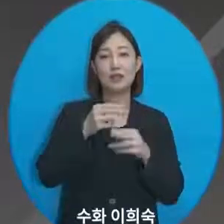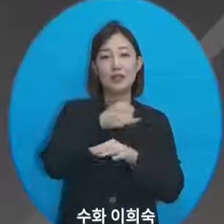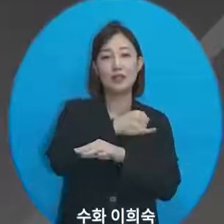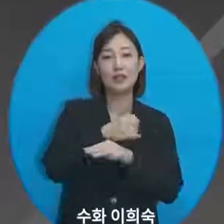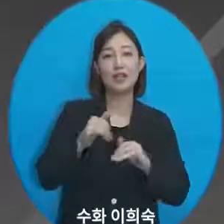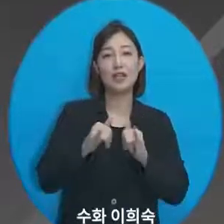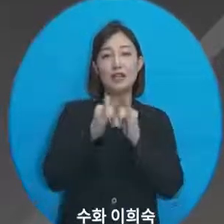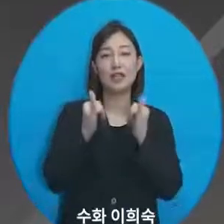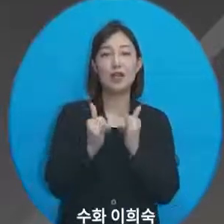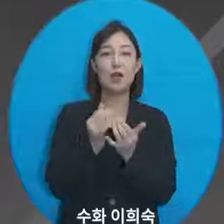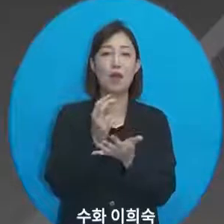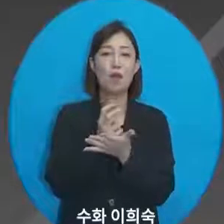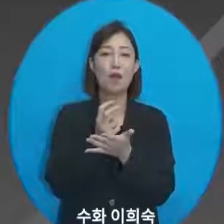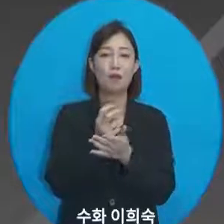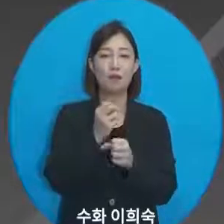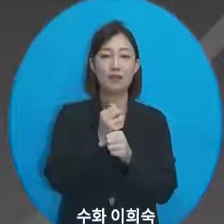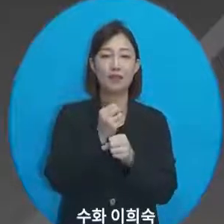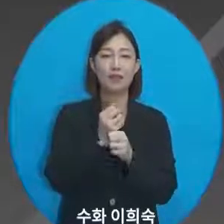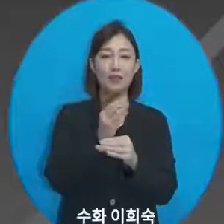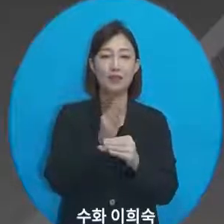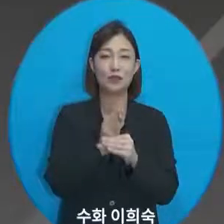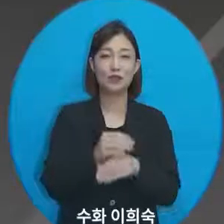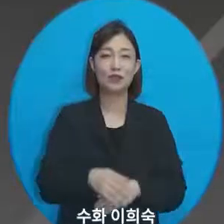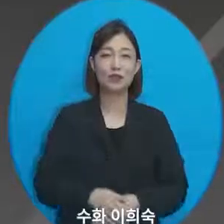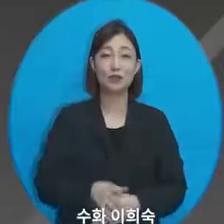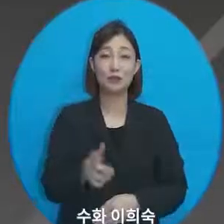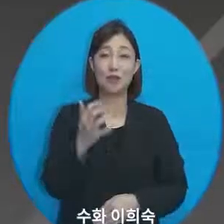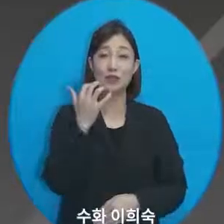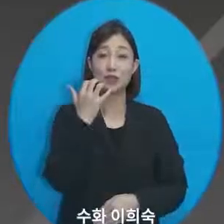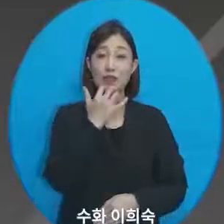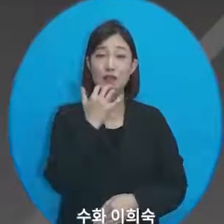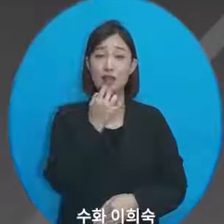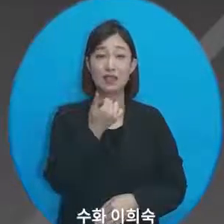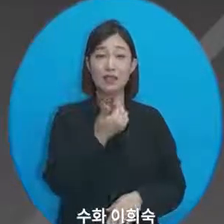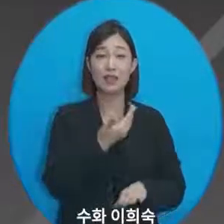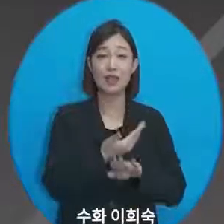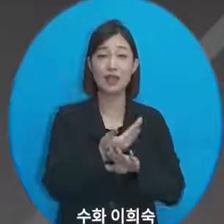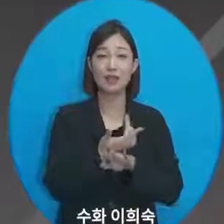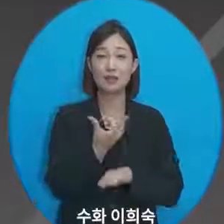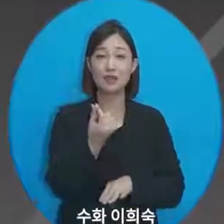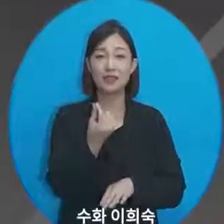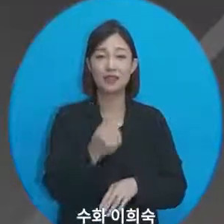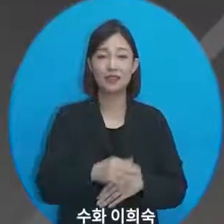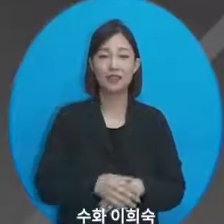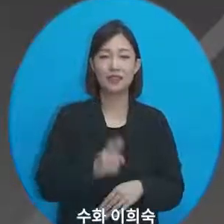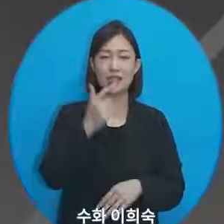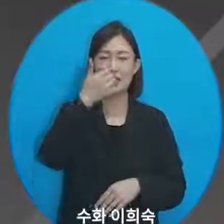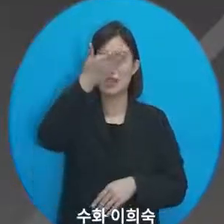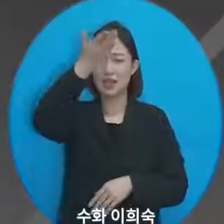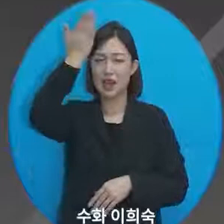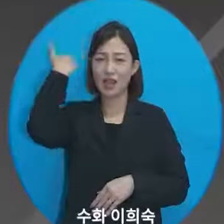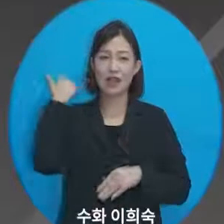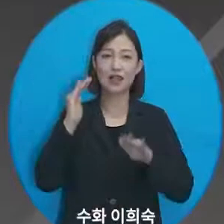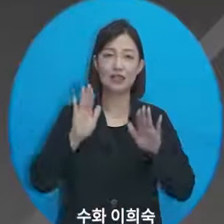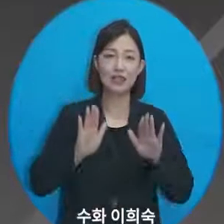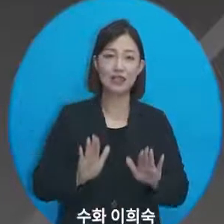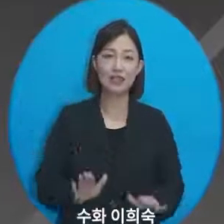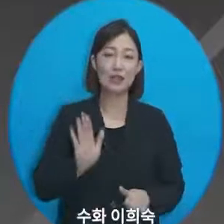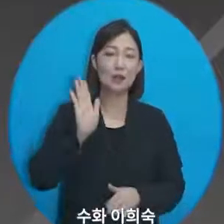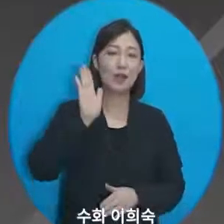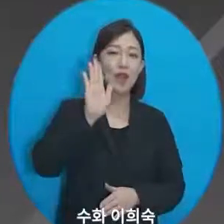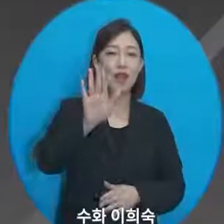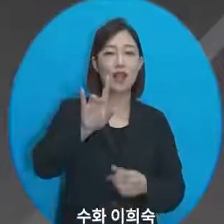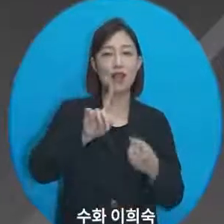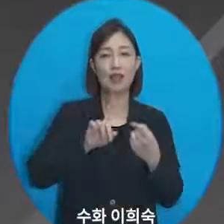만들어서 시행하고 있습니다. 그래서 저 색깔의 변화에 따라서 현재에 이르기까지 굉장히